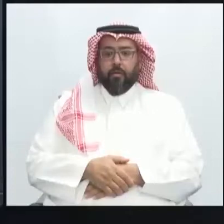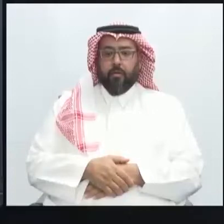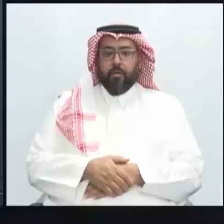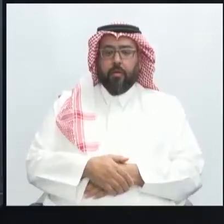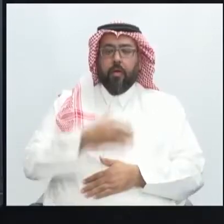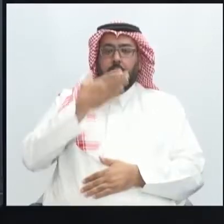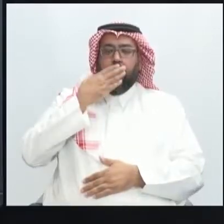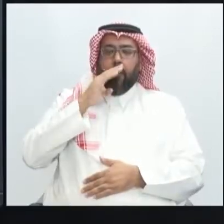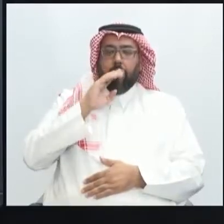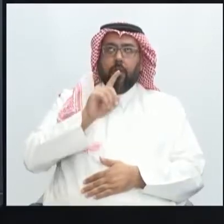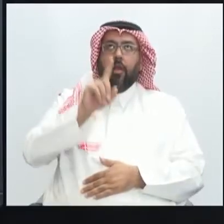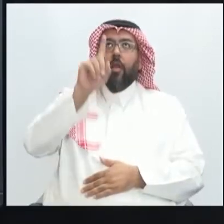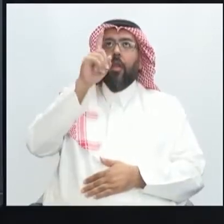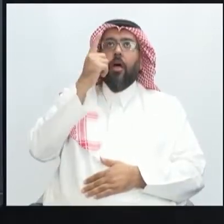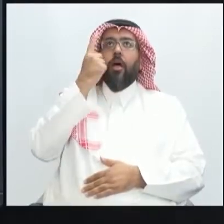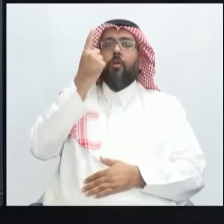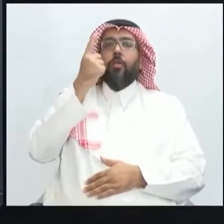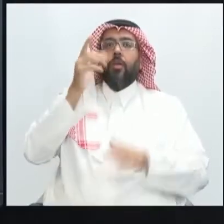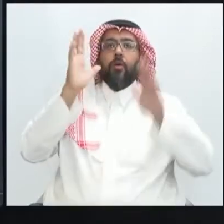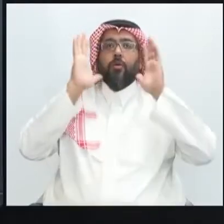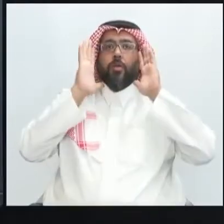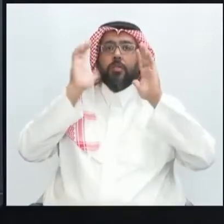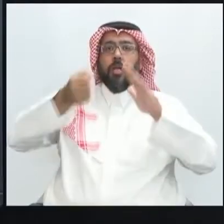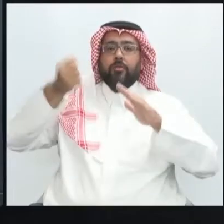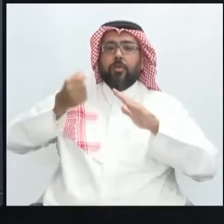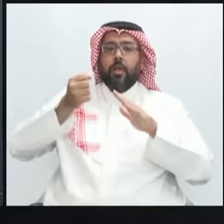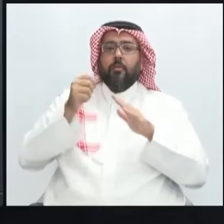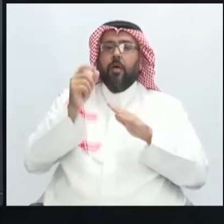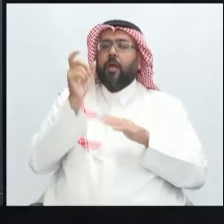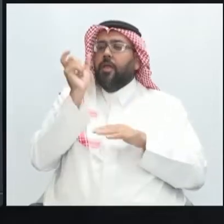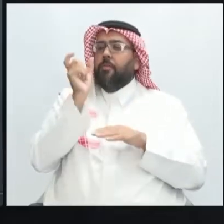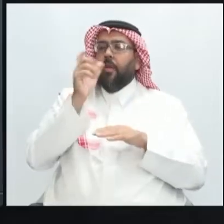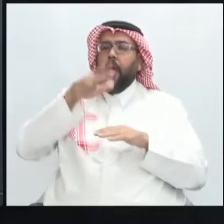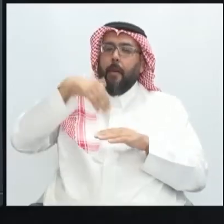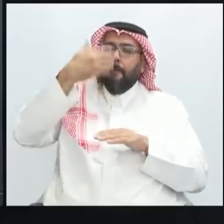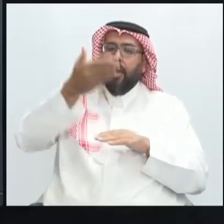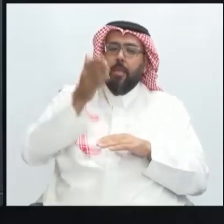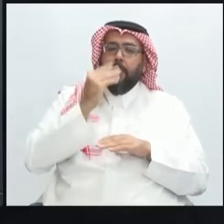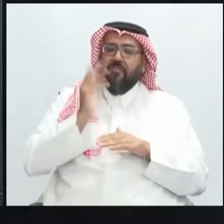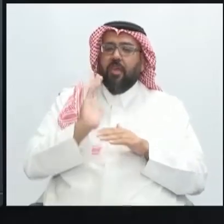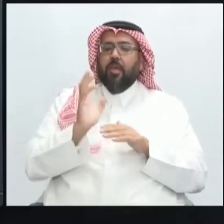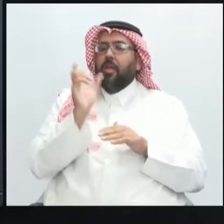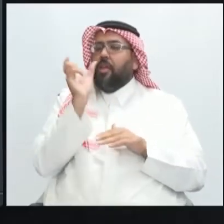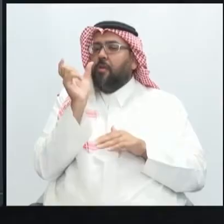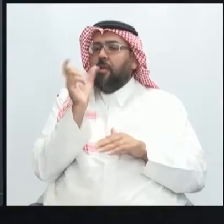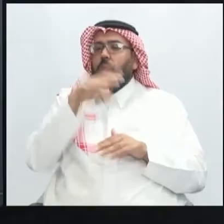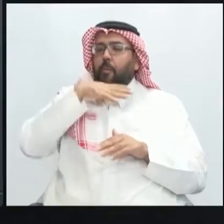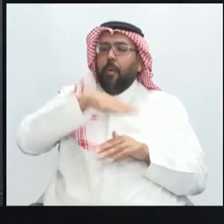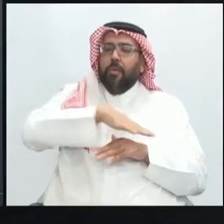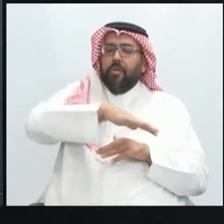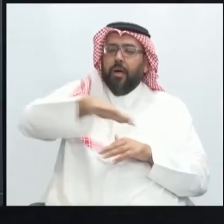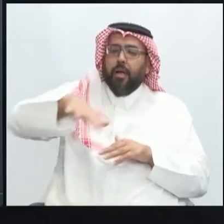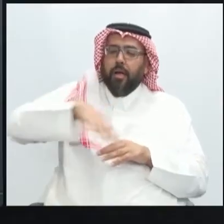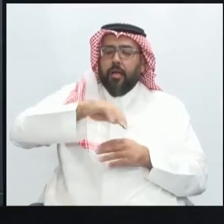الحمد لله وحده والصلاه والسلام على من لا نبي بعده الرحمه المهداه محمد بن عبد الله